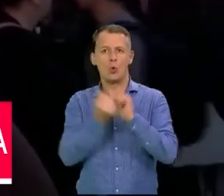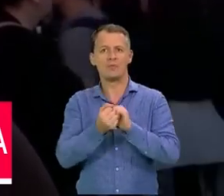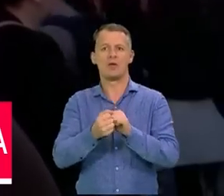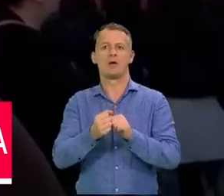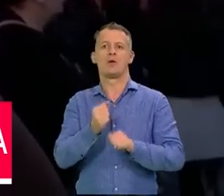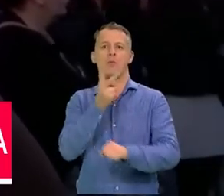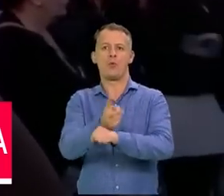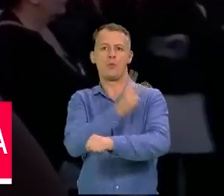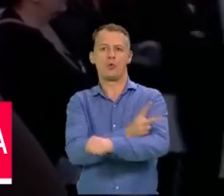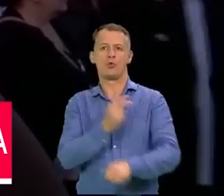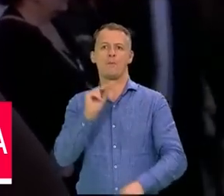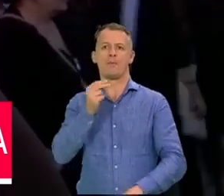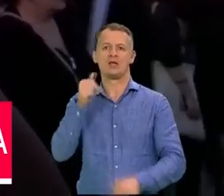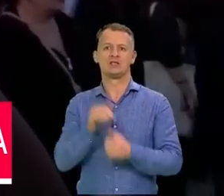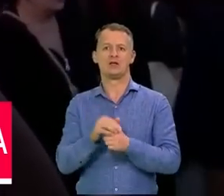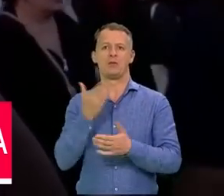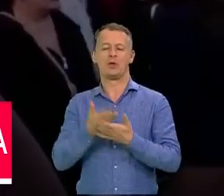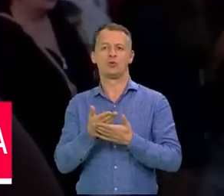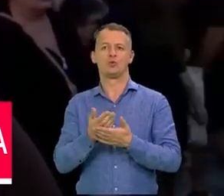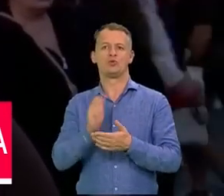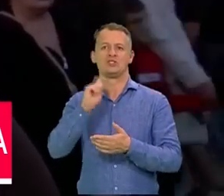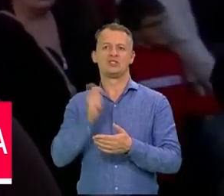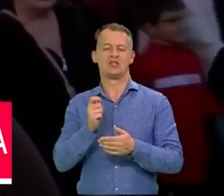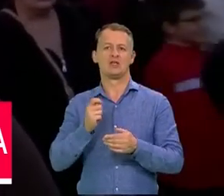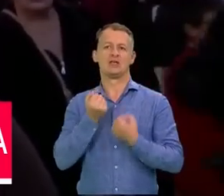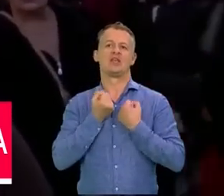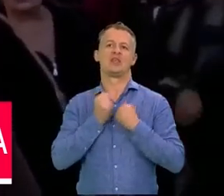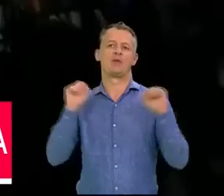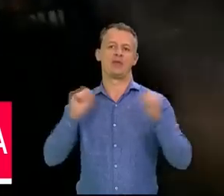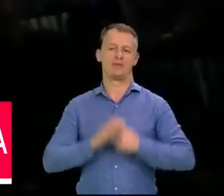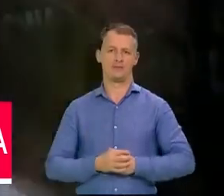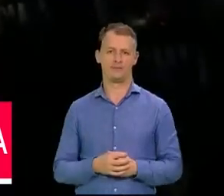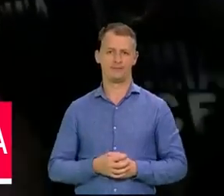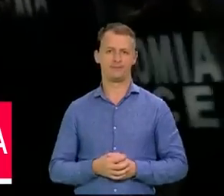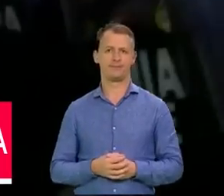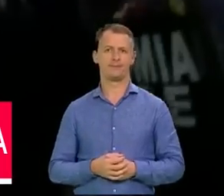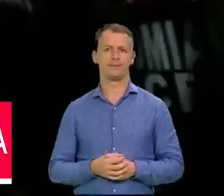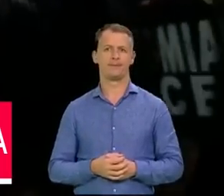the Palestinian people for a free and independent Palestinian state.